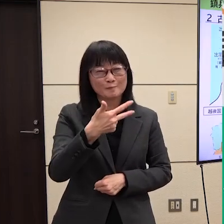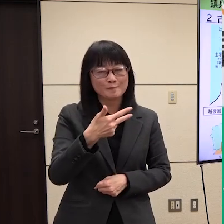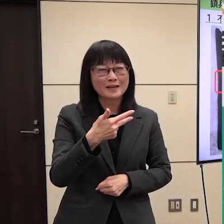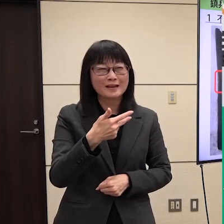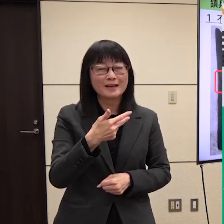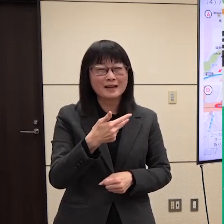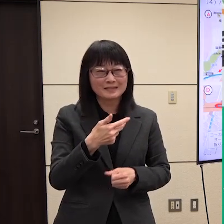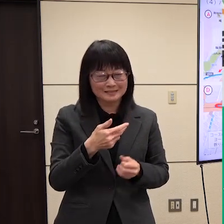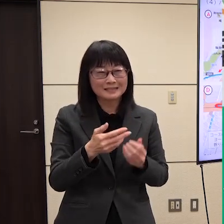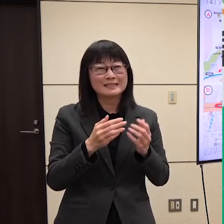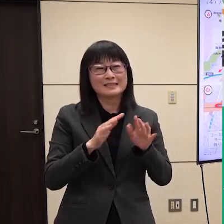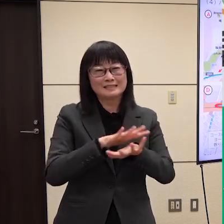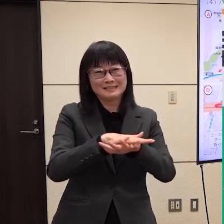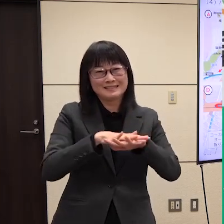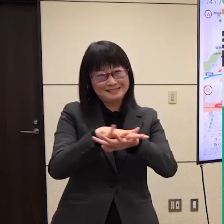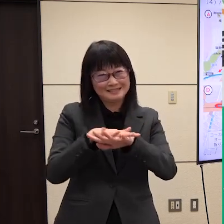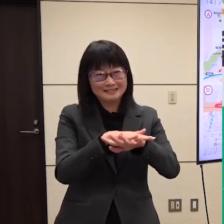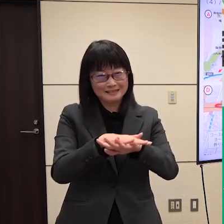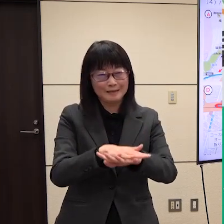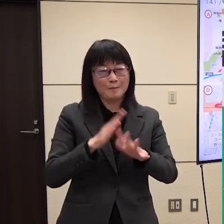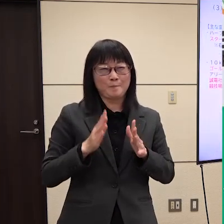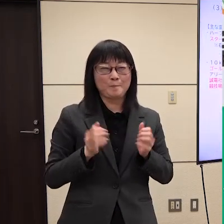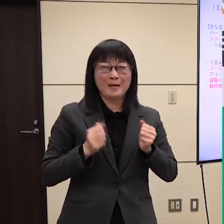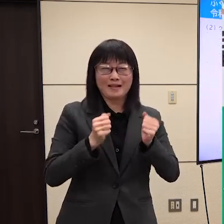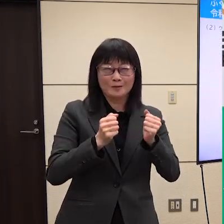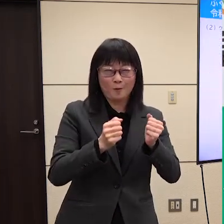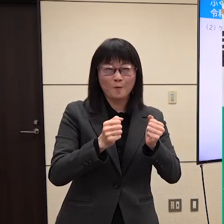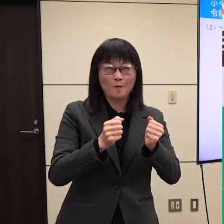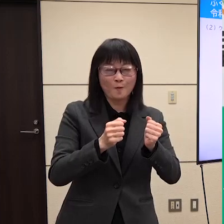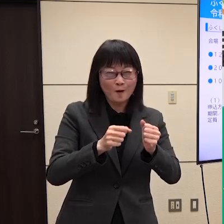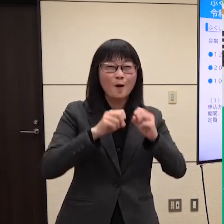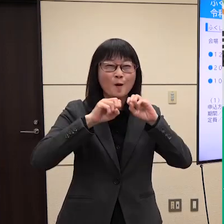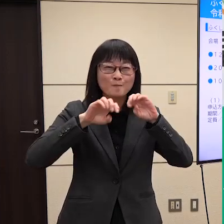意気込みというかですね、 PR 一言いただければなと思います。 はい、